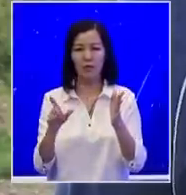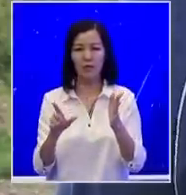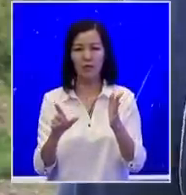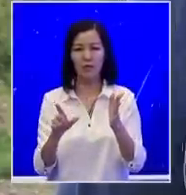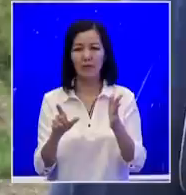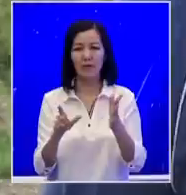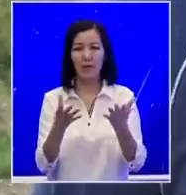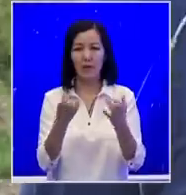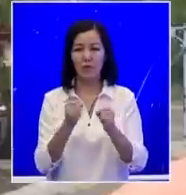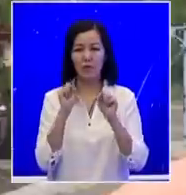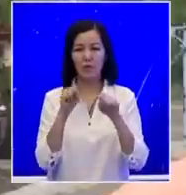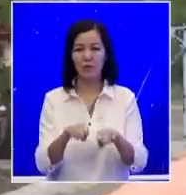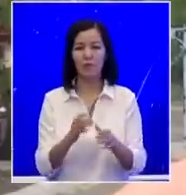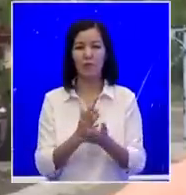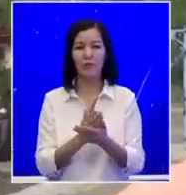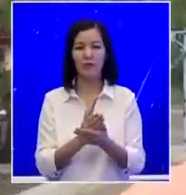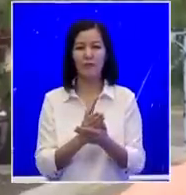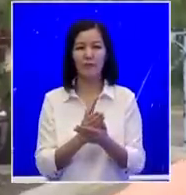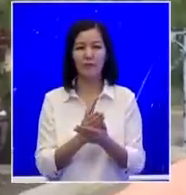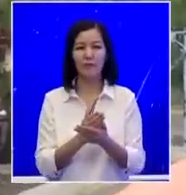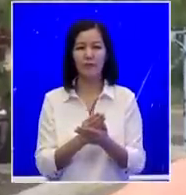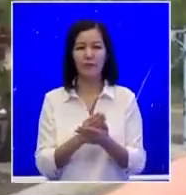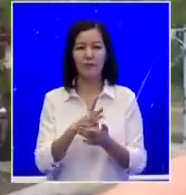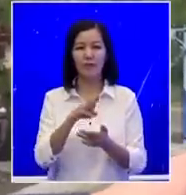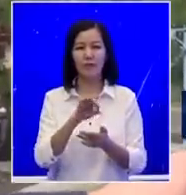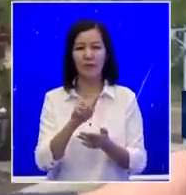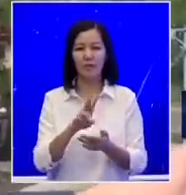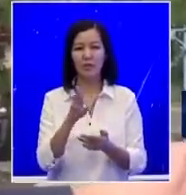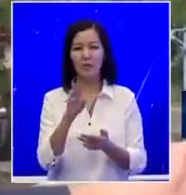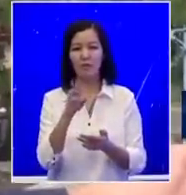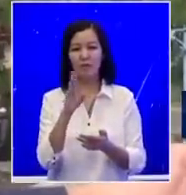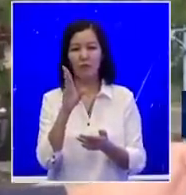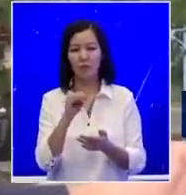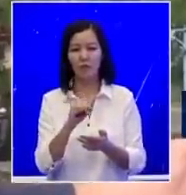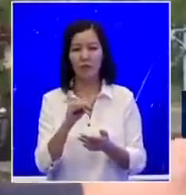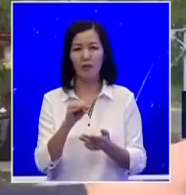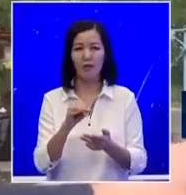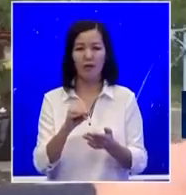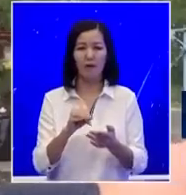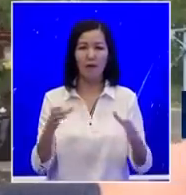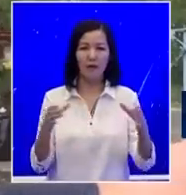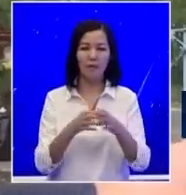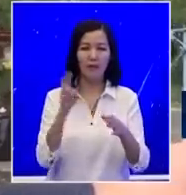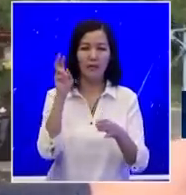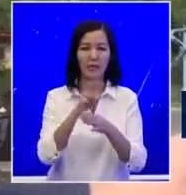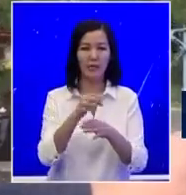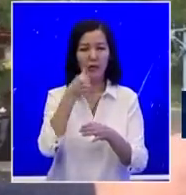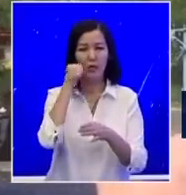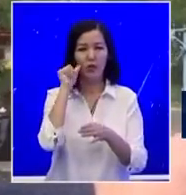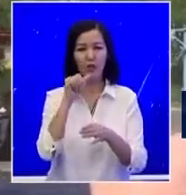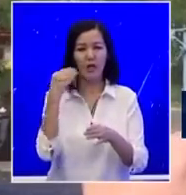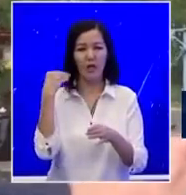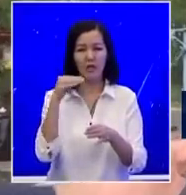біздің мүмкіншілігіміз бар. Теңіз Шевройл компаниясынан келіп, Атырау қаласынан осы кеше келіп, осы